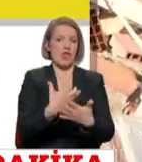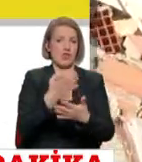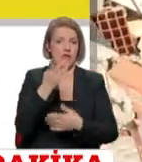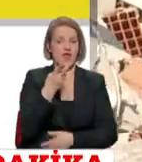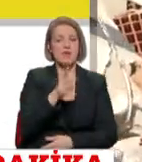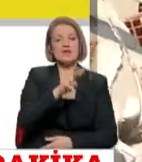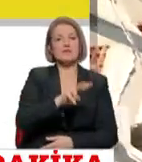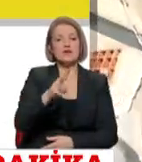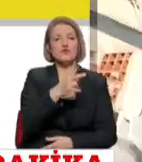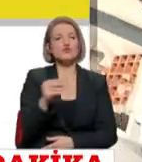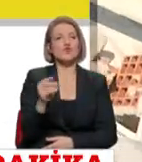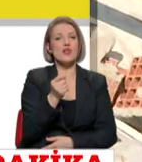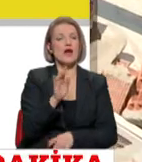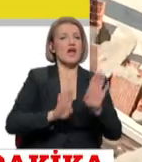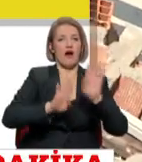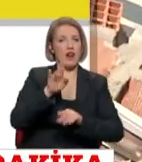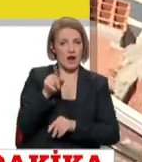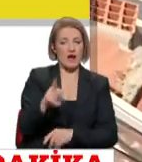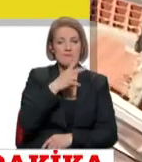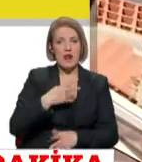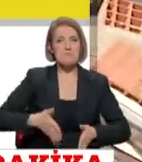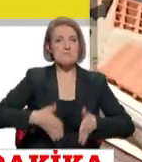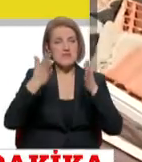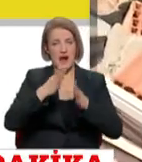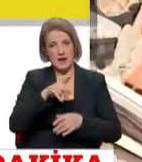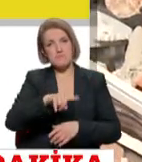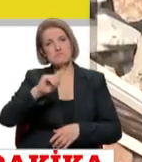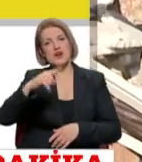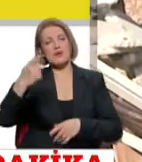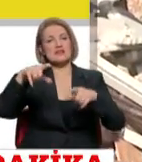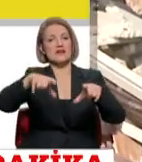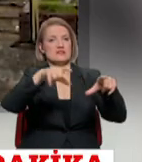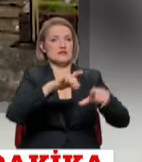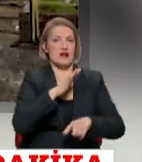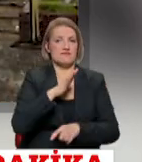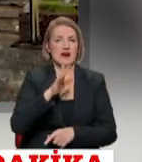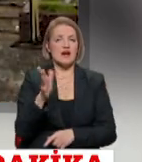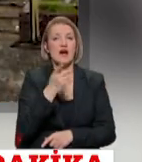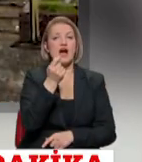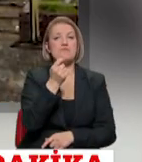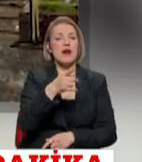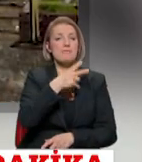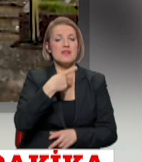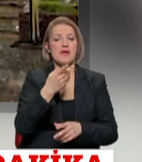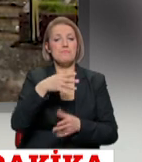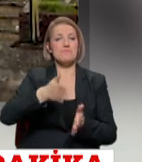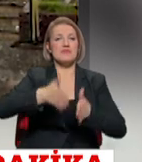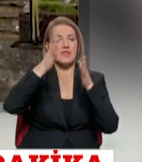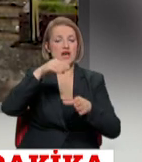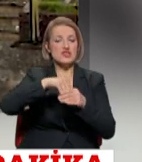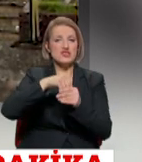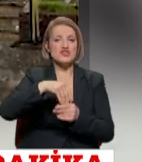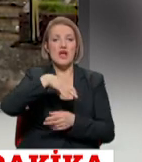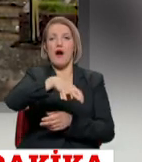2022'deki yaklaşık 3 milyon liralık ihalede ise belediye binasının yanı sıra başka tesisler de var. Ne kadarı belediye binasına ayrıldı